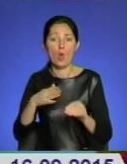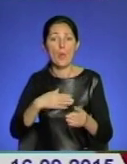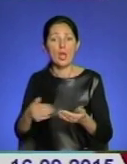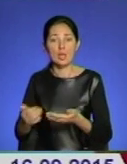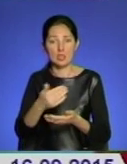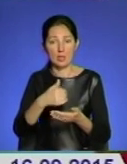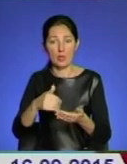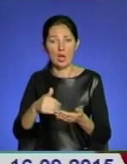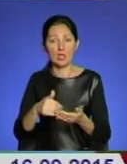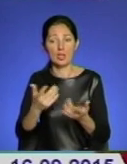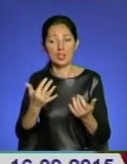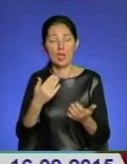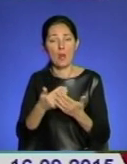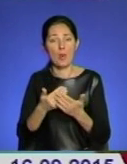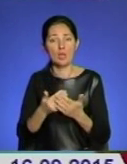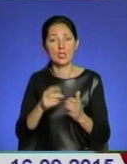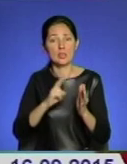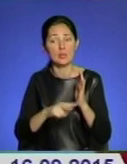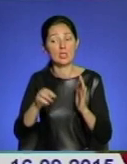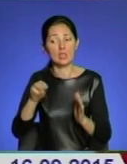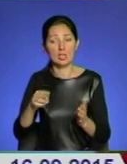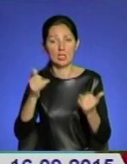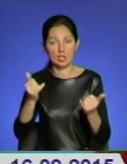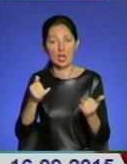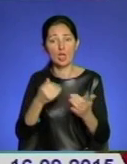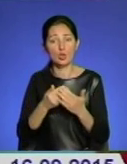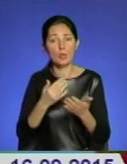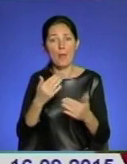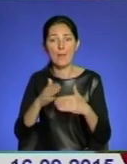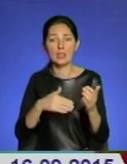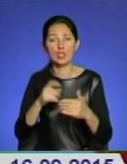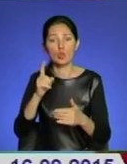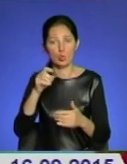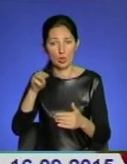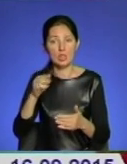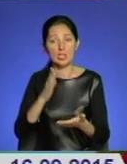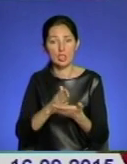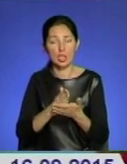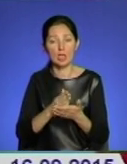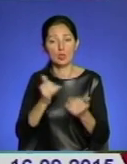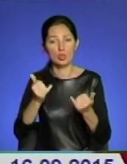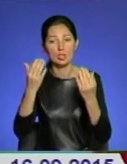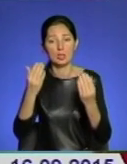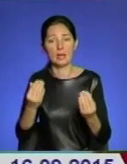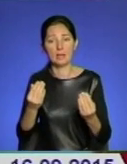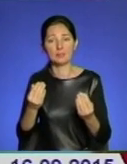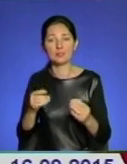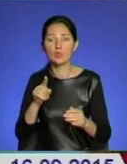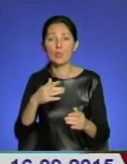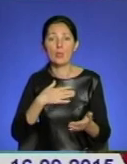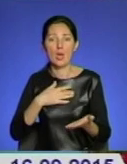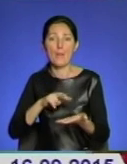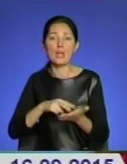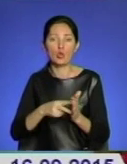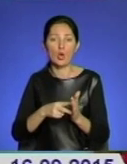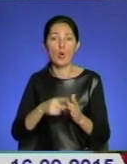зібрали ще майже 70 тисяч, і зараз сума практично 100 тисяч зібрана на сьогоднішній день. І тому ми плануємо